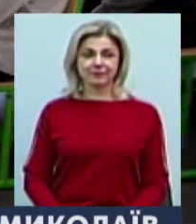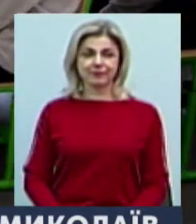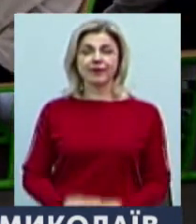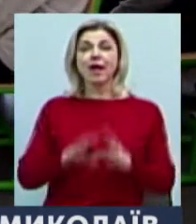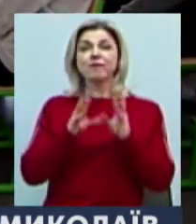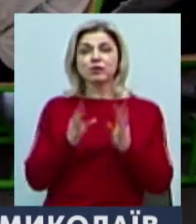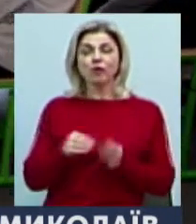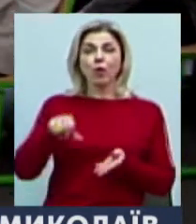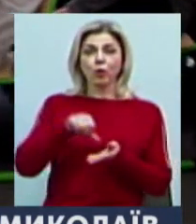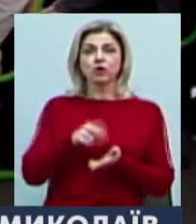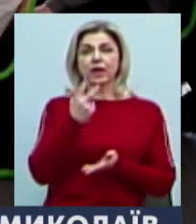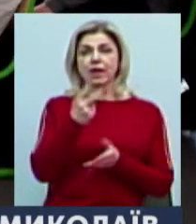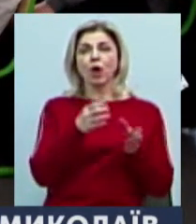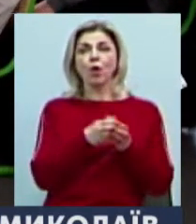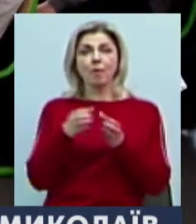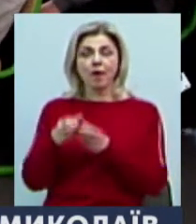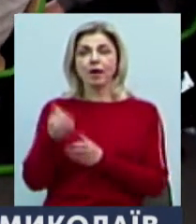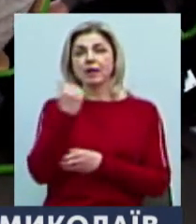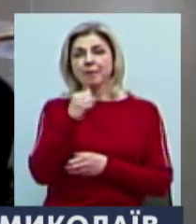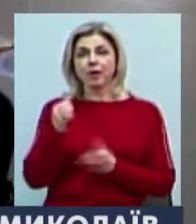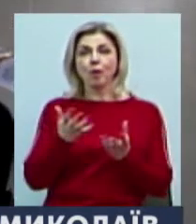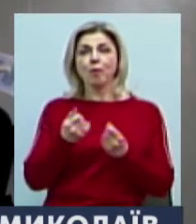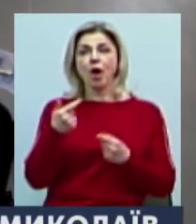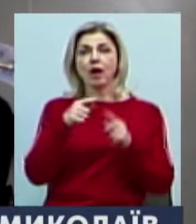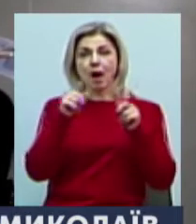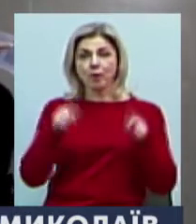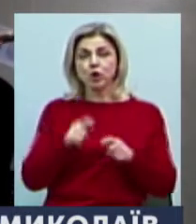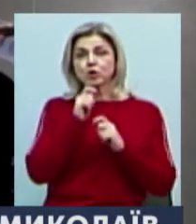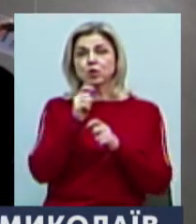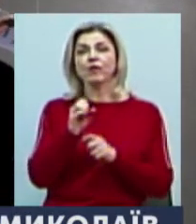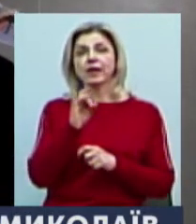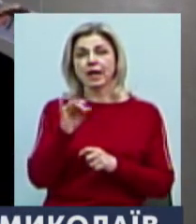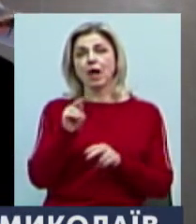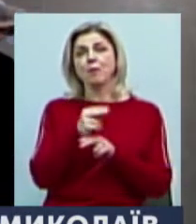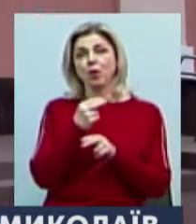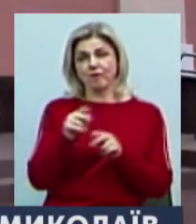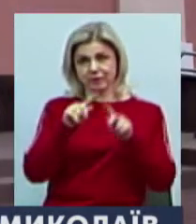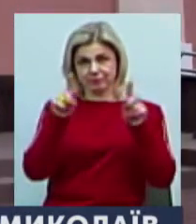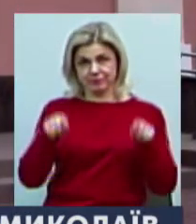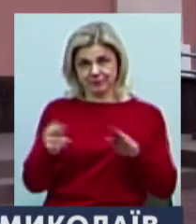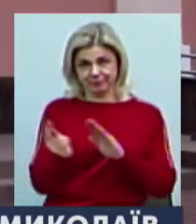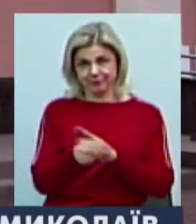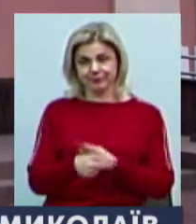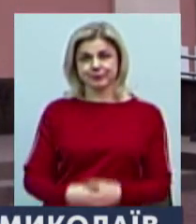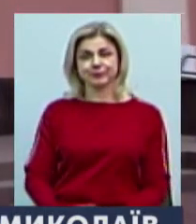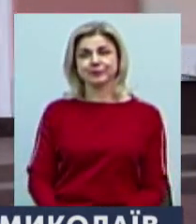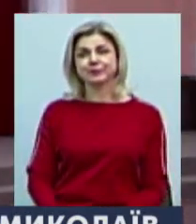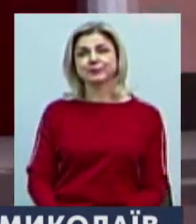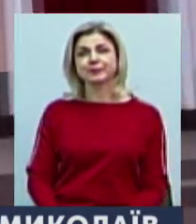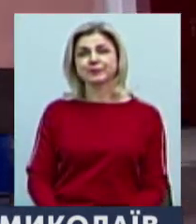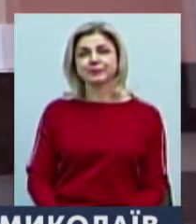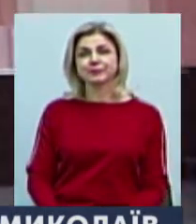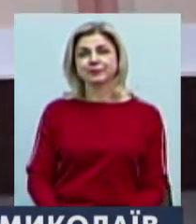Всього участь брали 3 команди. Переможці отримали грамоти, сувеніри та профілактичні листівки. Євгенія Голубова, телевізійні